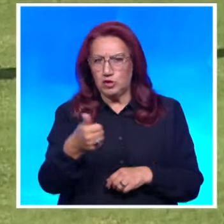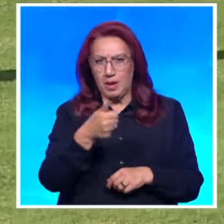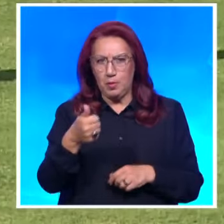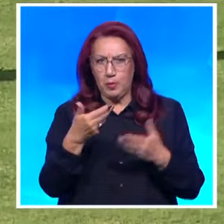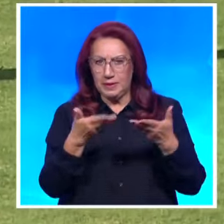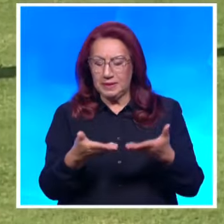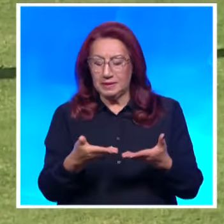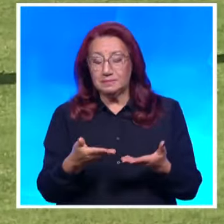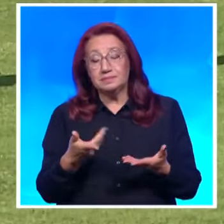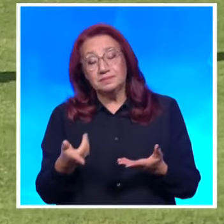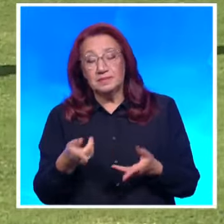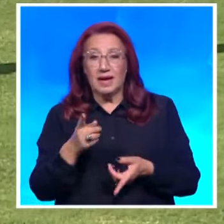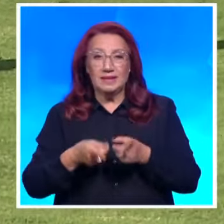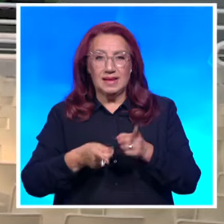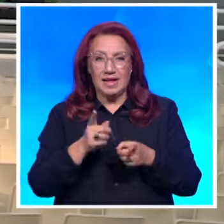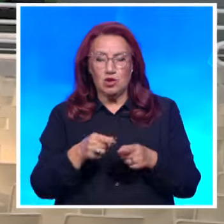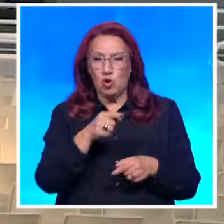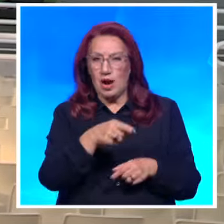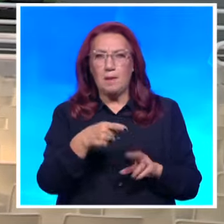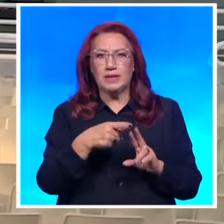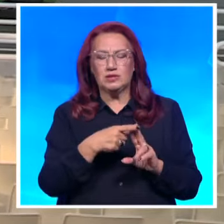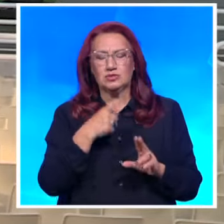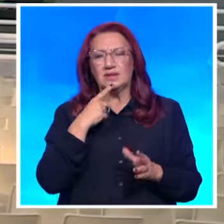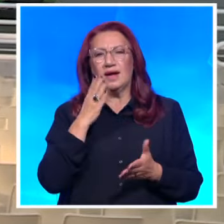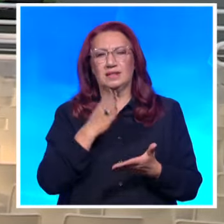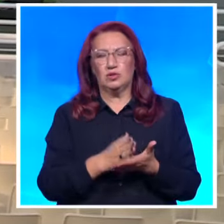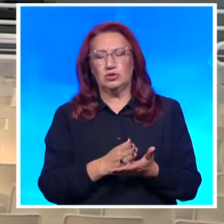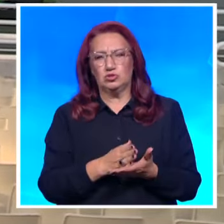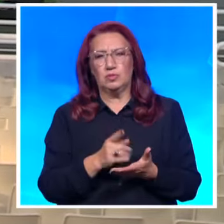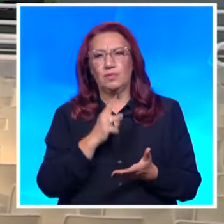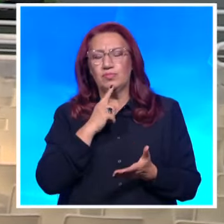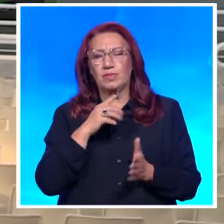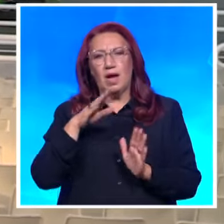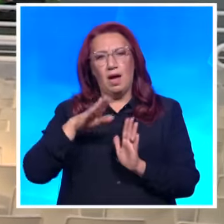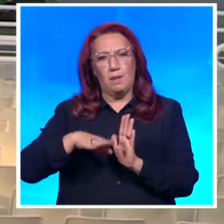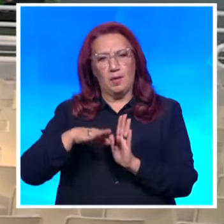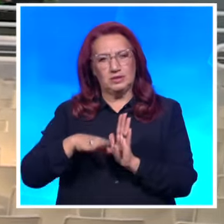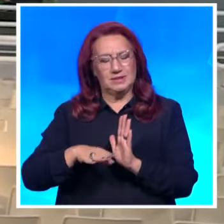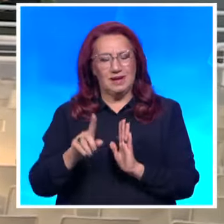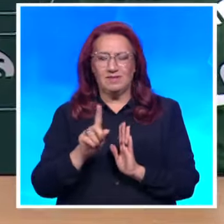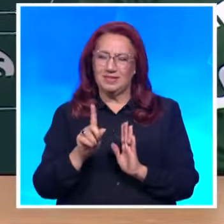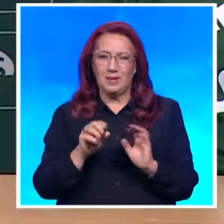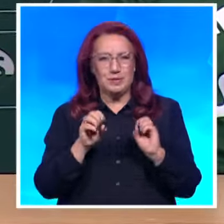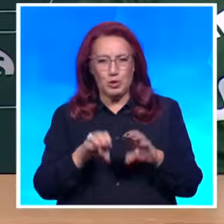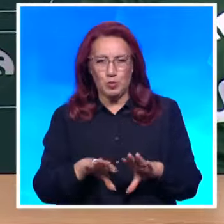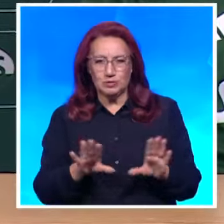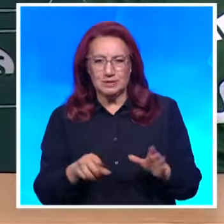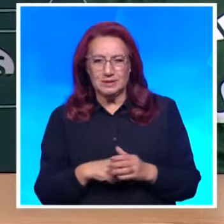противник. От своя страна пък треньорът на Панатинаикос беше категоричен: подценяване няма да бъде допускано.